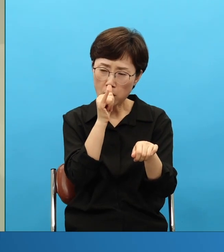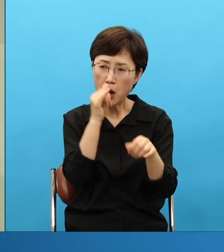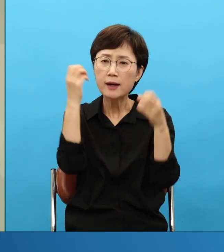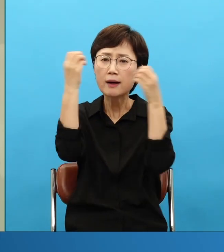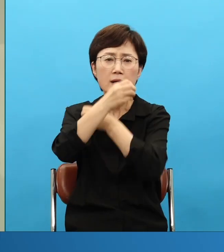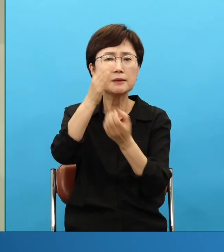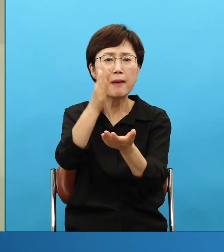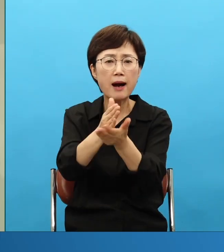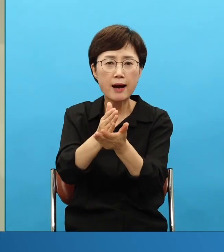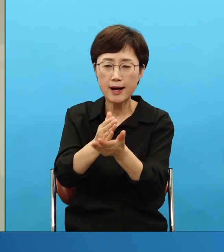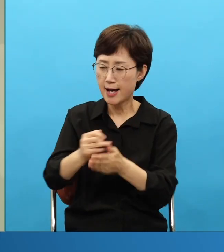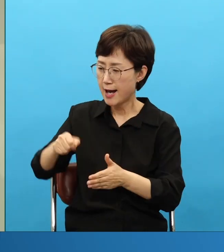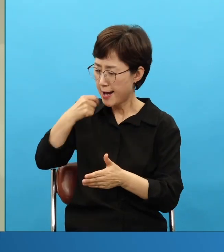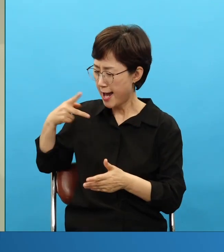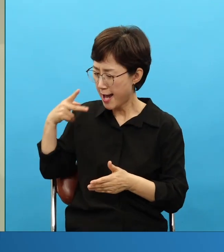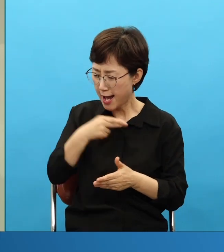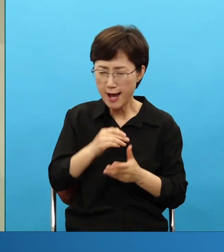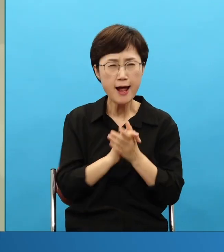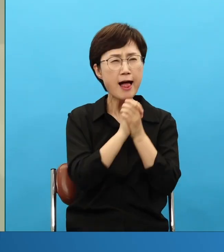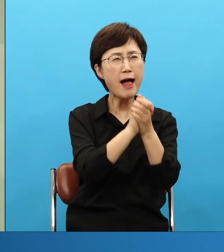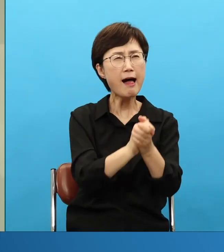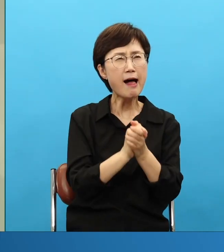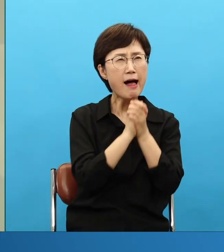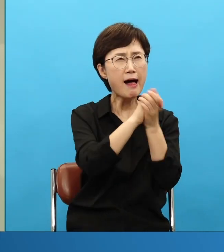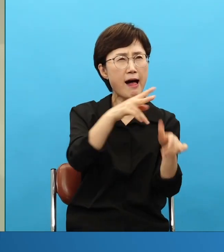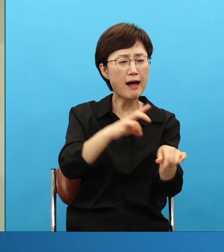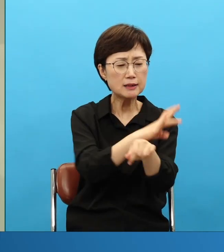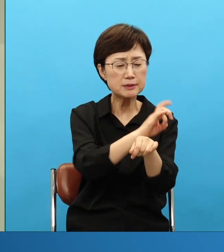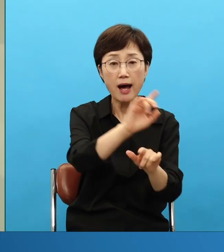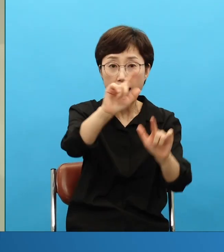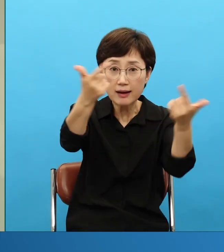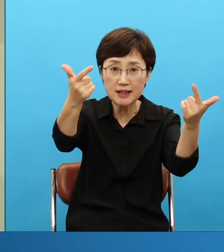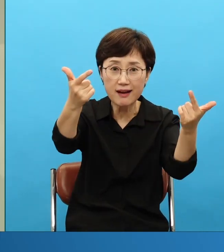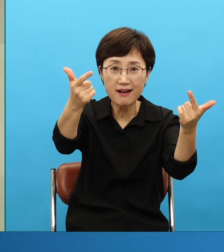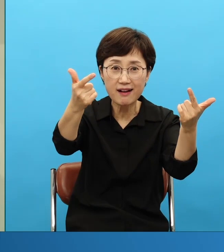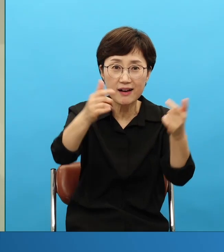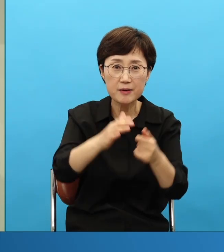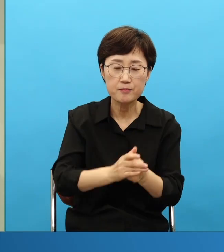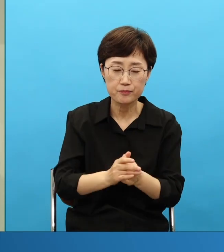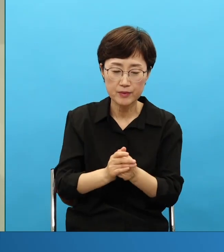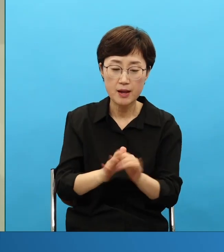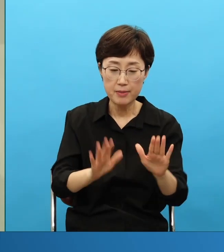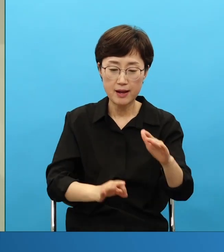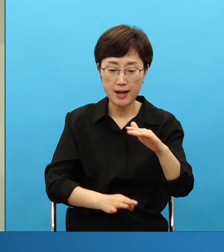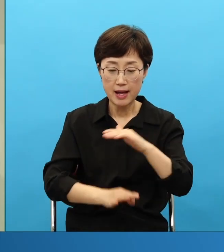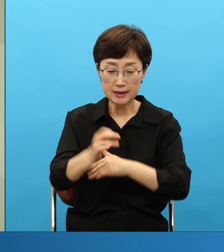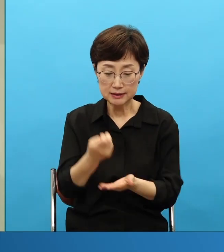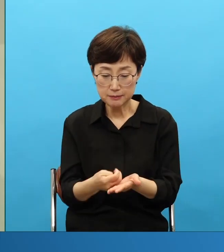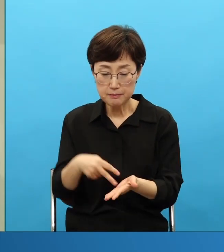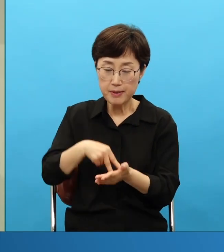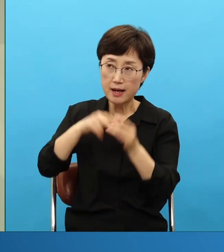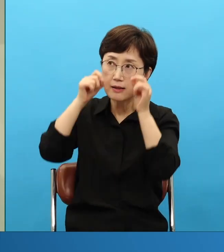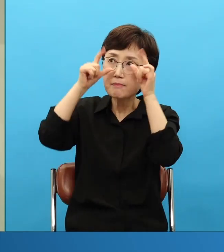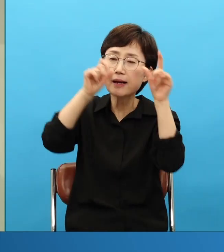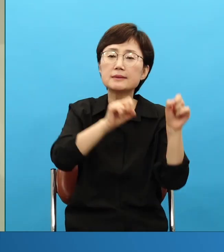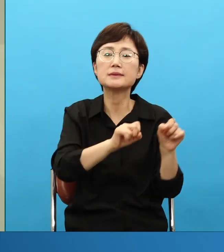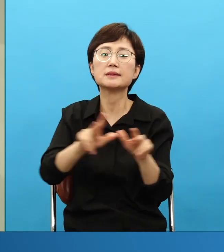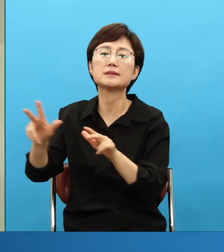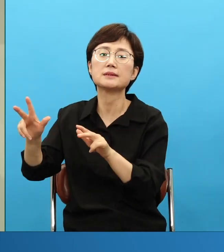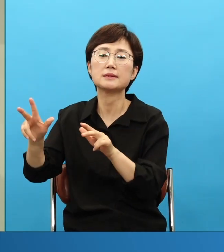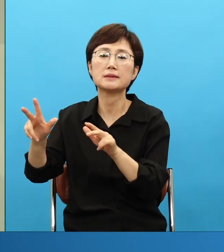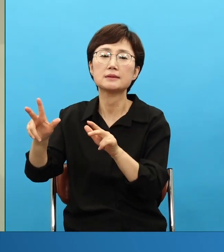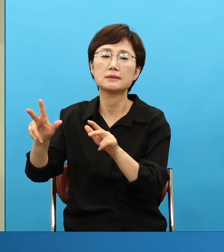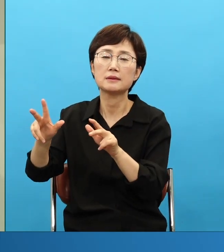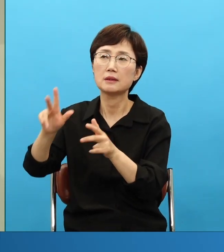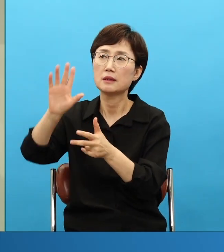아니잖아요. That when I say you're praying 24 hours a day, it doesn't mean that you're always praying, you're not even eating. 눈 뜨면 그리스도께서 주신 거 기도하세요. That when you open